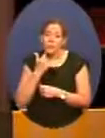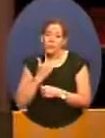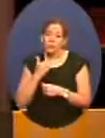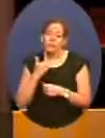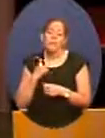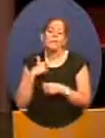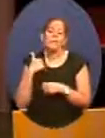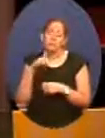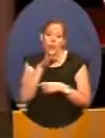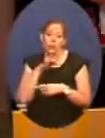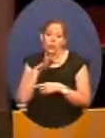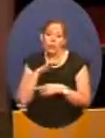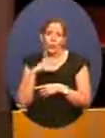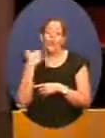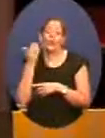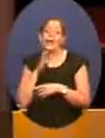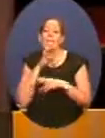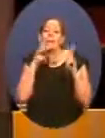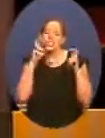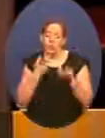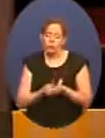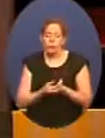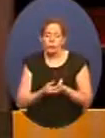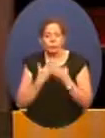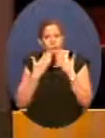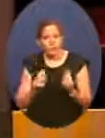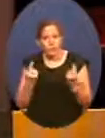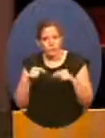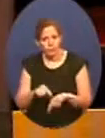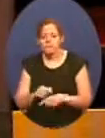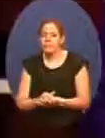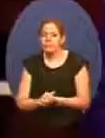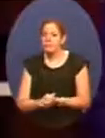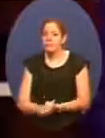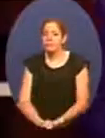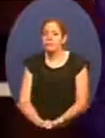לשכונות הנקראות בעייתיות. דוקטור עמנואל נבון, תודה רבה שבאת לאולפננו.